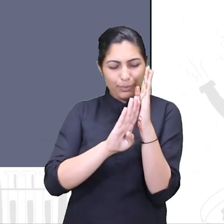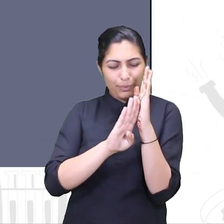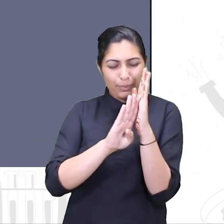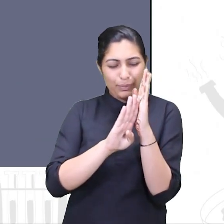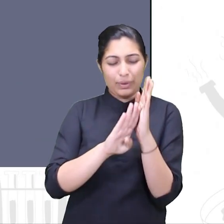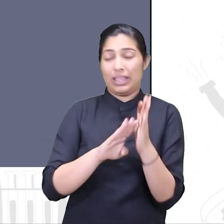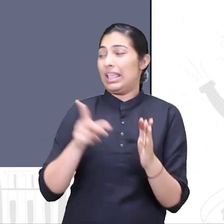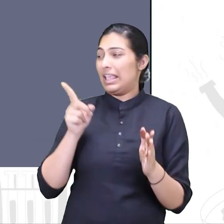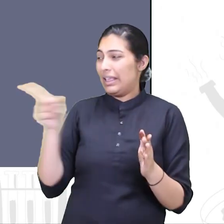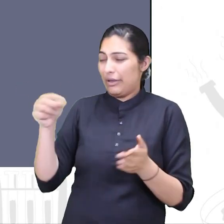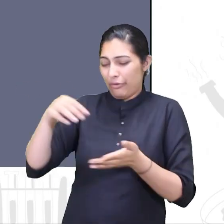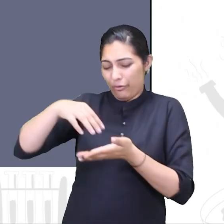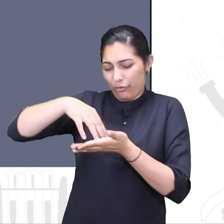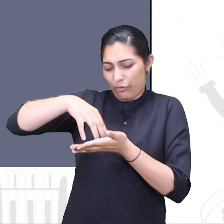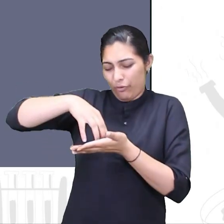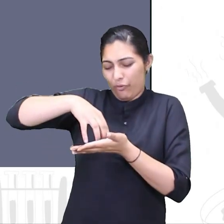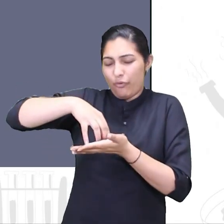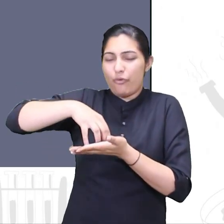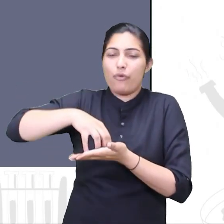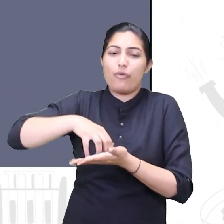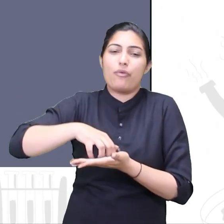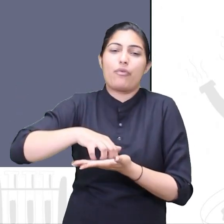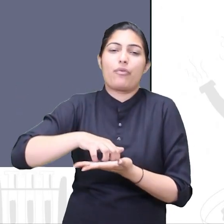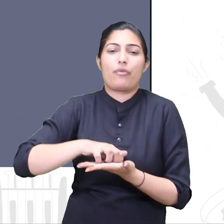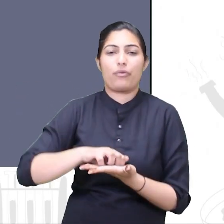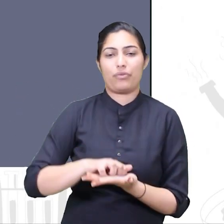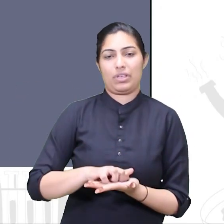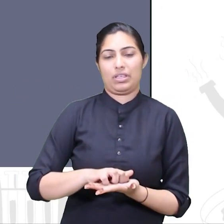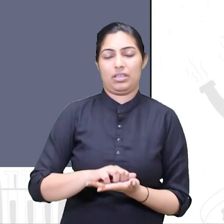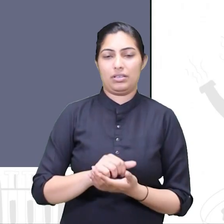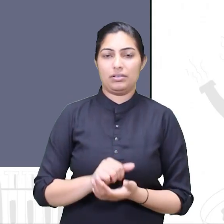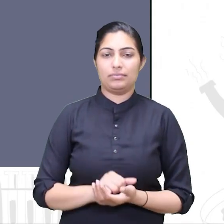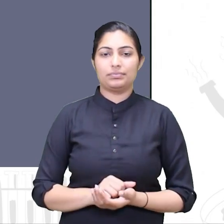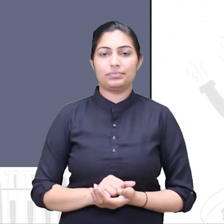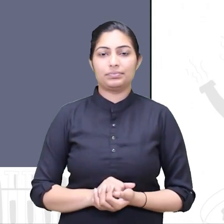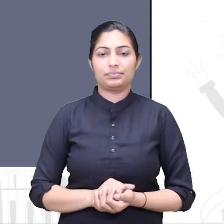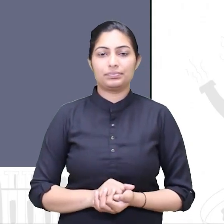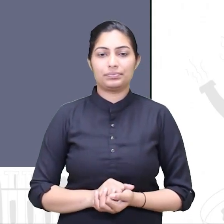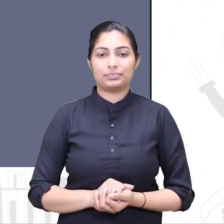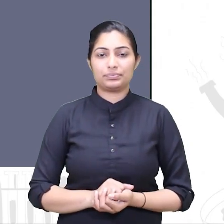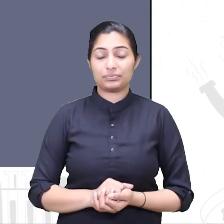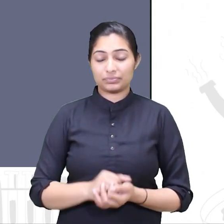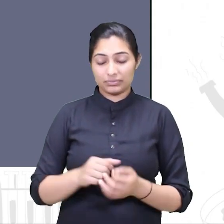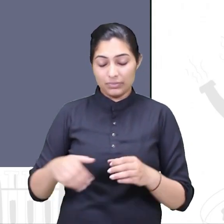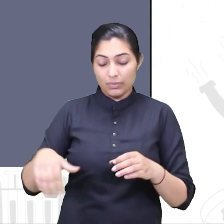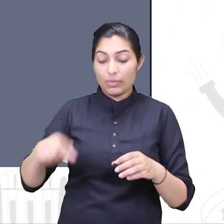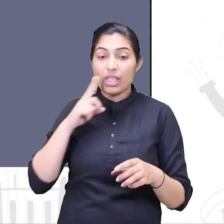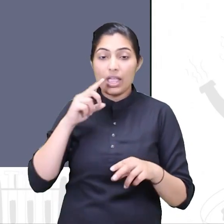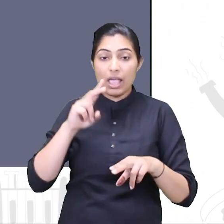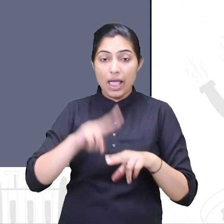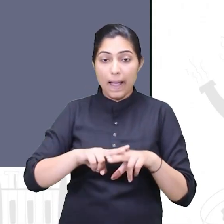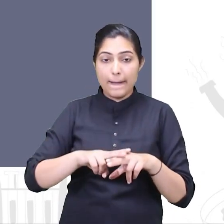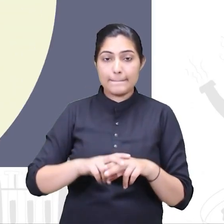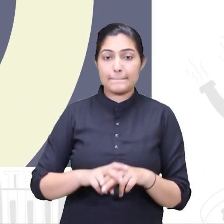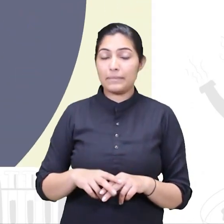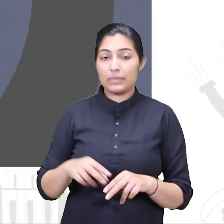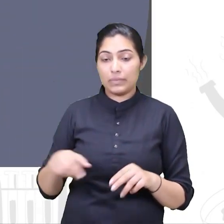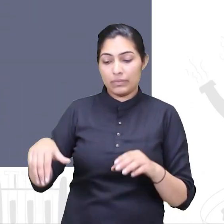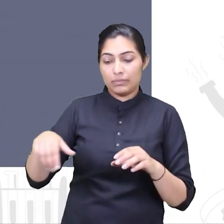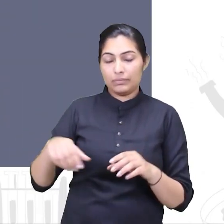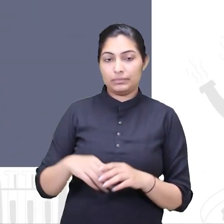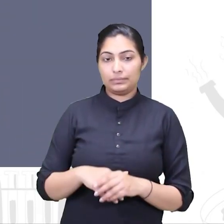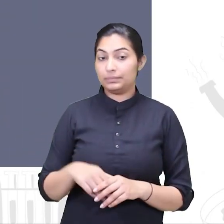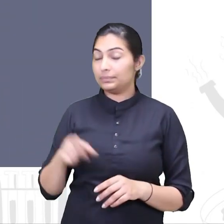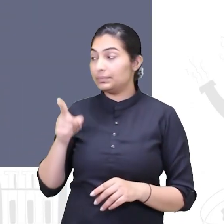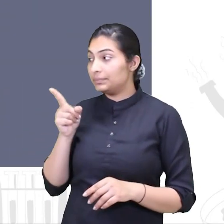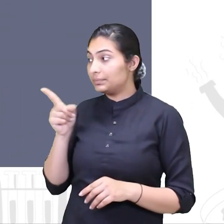हो रहा है। पौधे की वृद्धि और प्रतिरोधक क्षमता के लिए पोटाशियम जरूरी होता है। इस पौधे